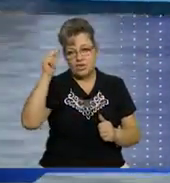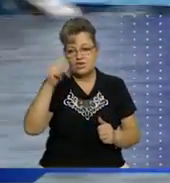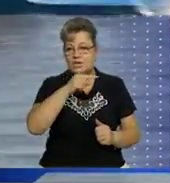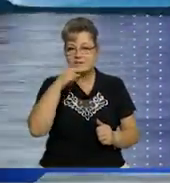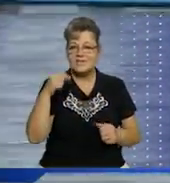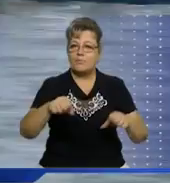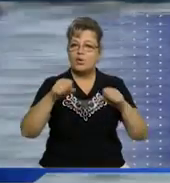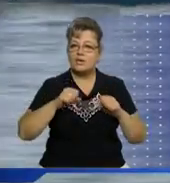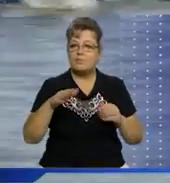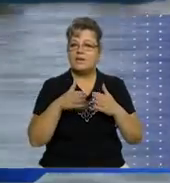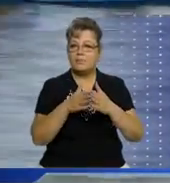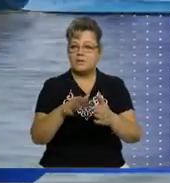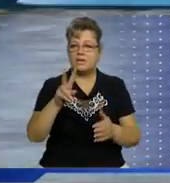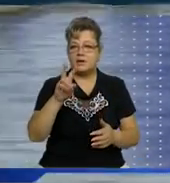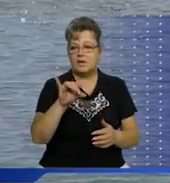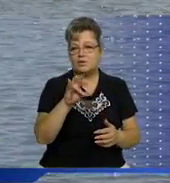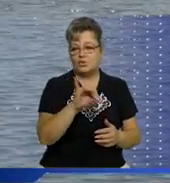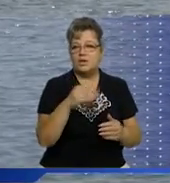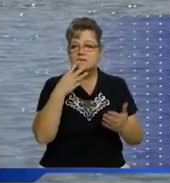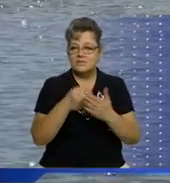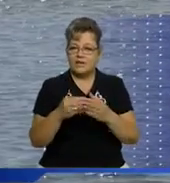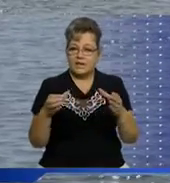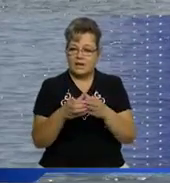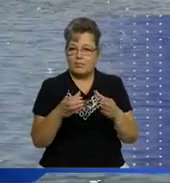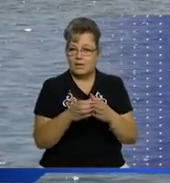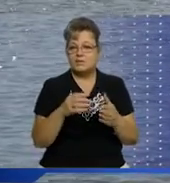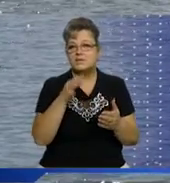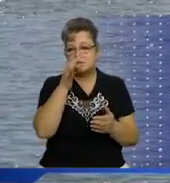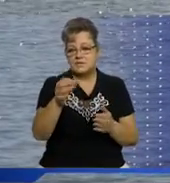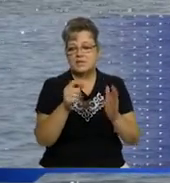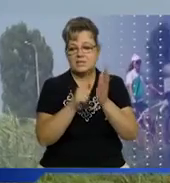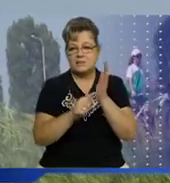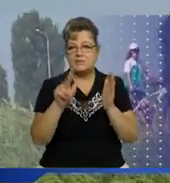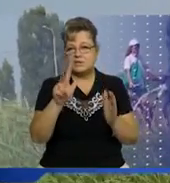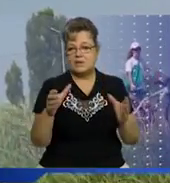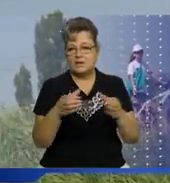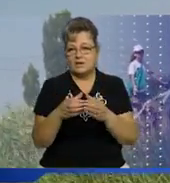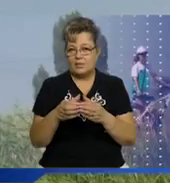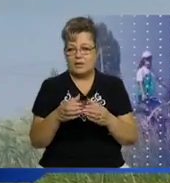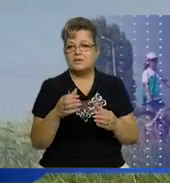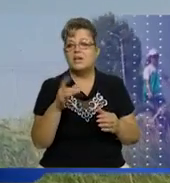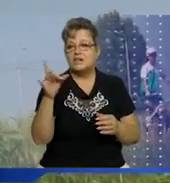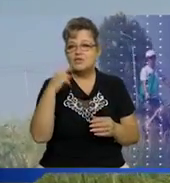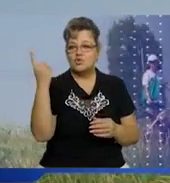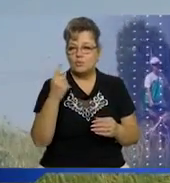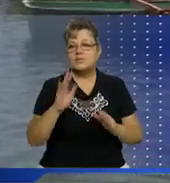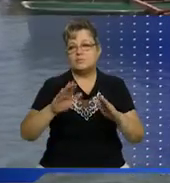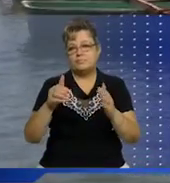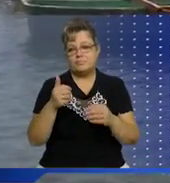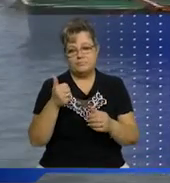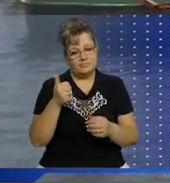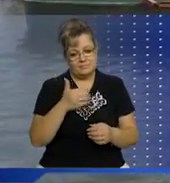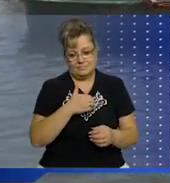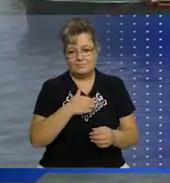спартакиады учащихся России по гребле на байдарках и каноэ. Свои экипажи заявили 37 субъектов Российской Федерации. Ростовская область